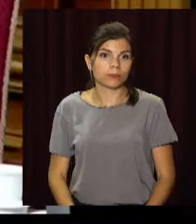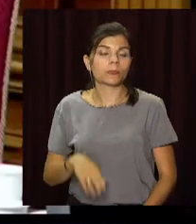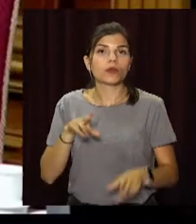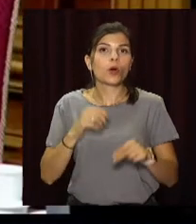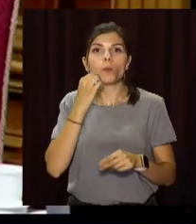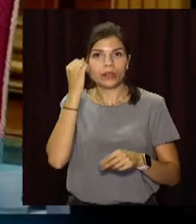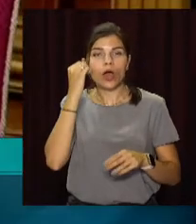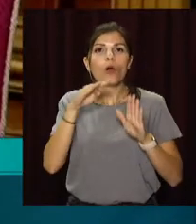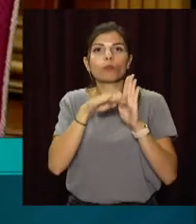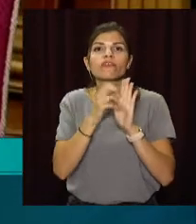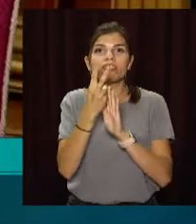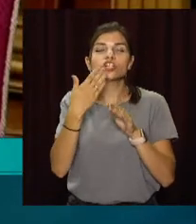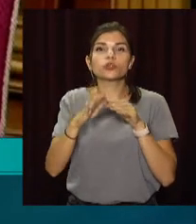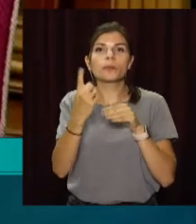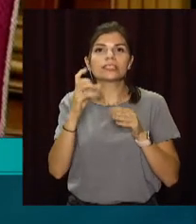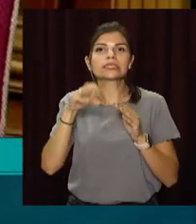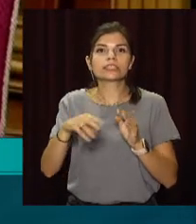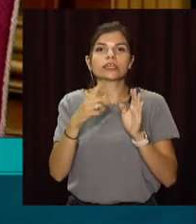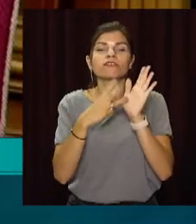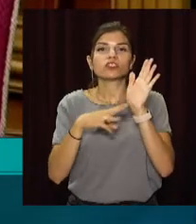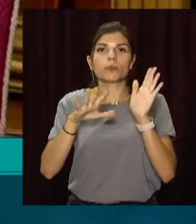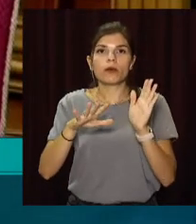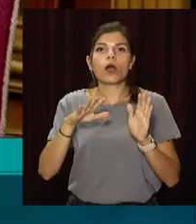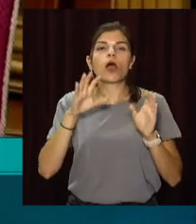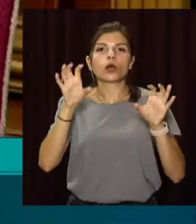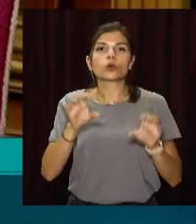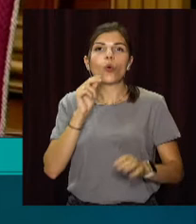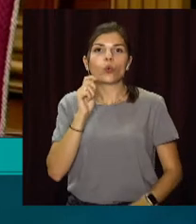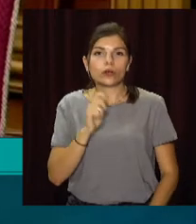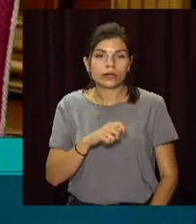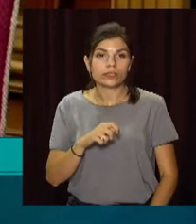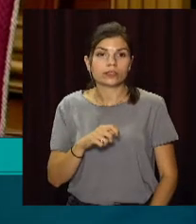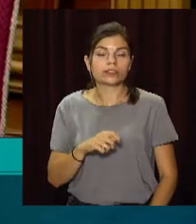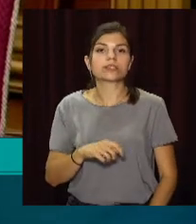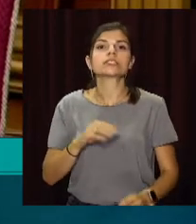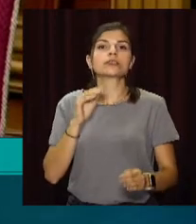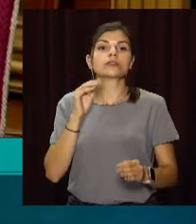Відповідно до пункту 12 частини 1 статті 85 Конституції України,